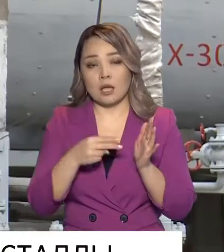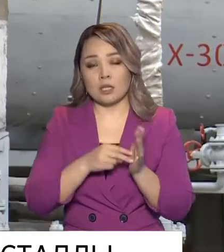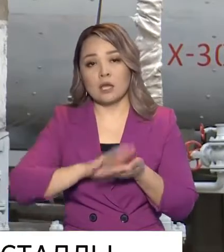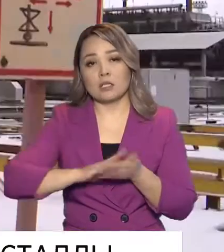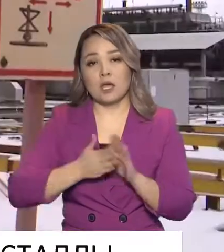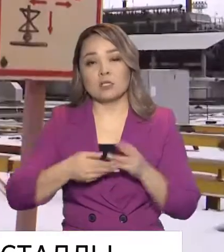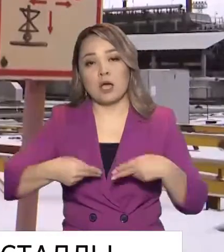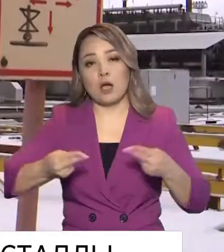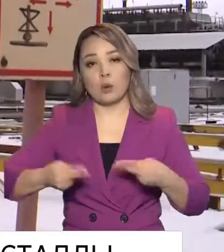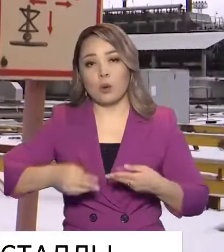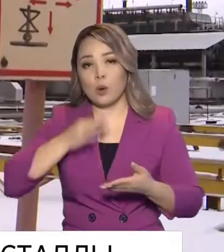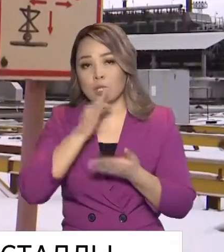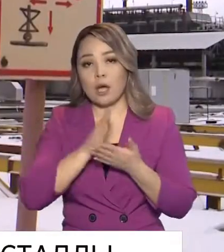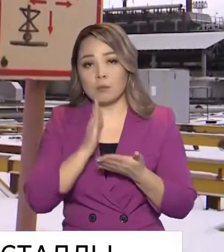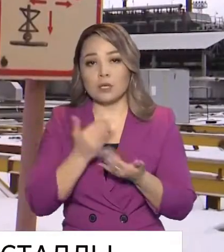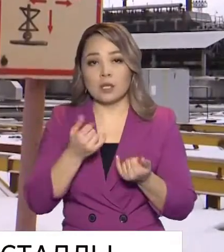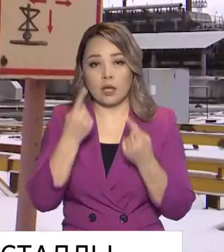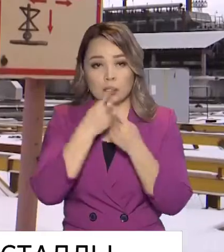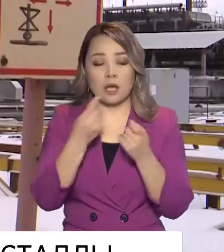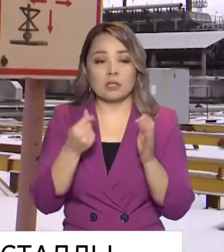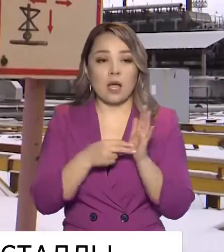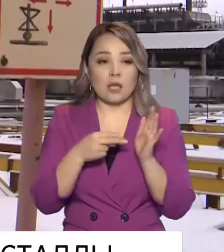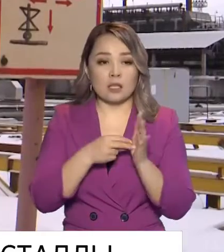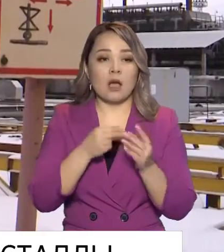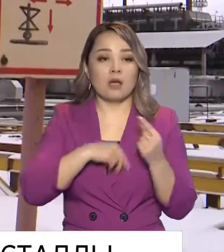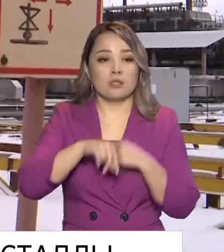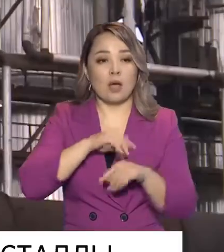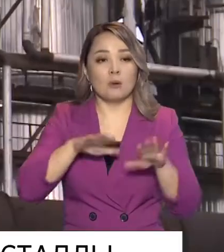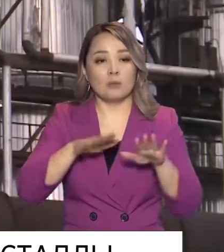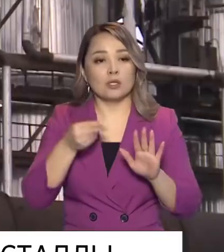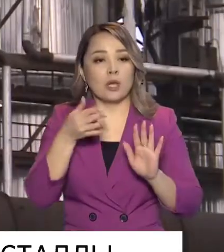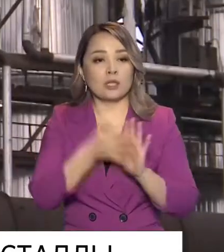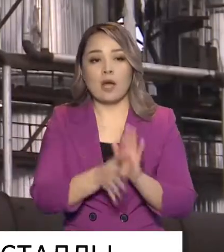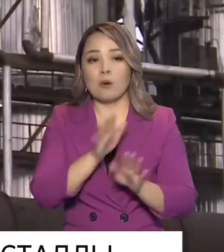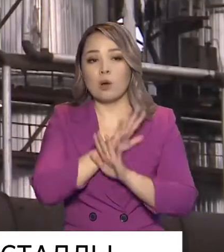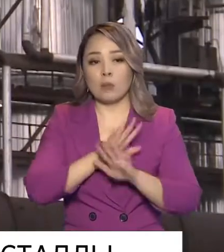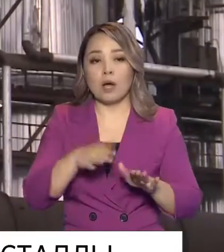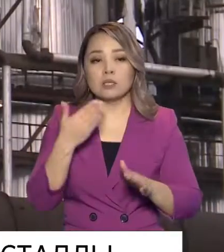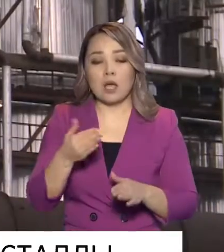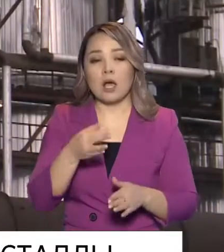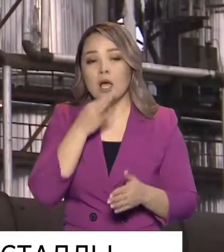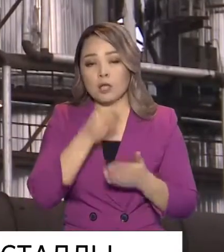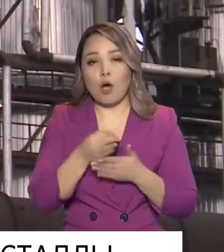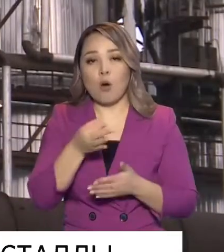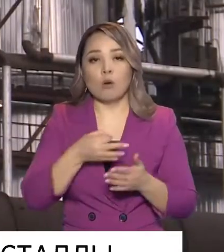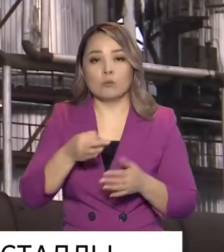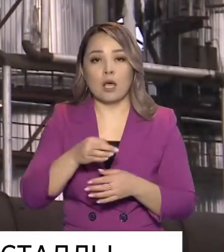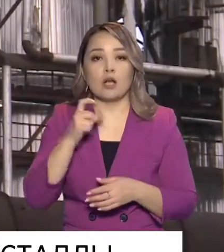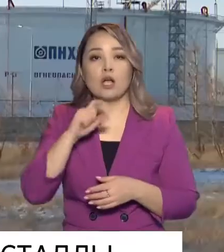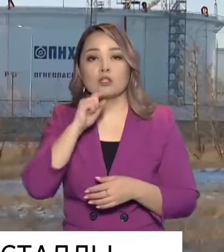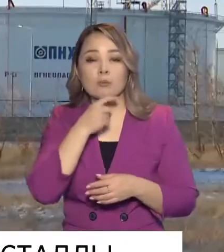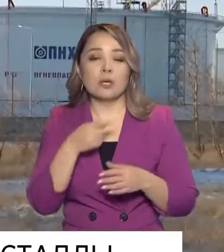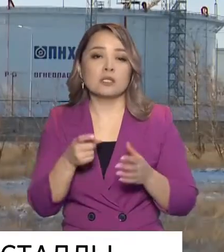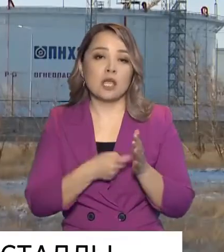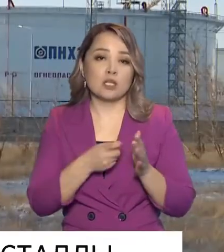келісім шартқа қол қойған. Бірақ аталған қаржы кәсіпорын игілігіне жұмсалмаған. Істі облыстық экономикалық тергеу